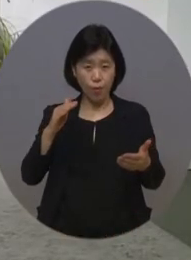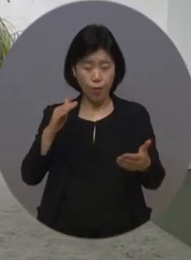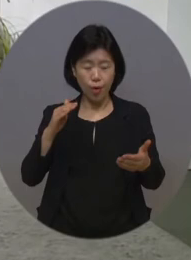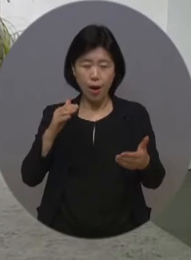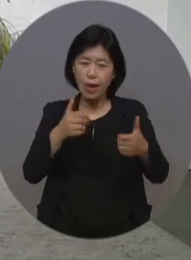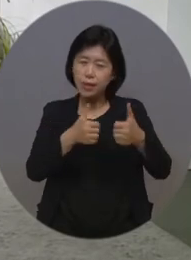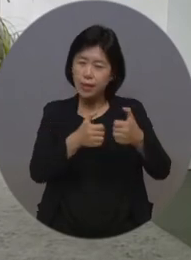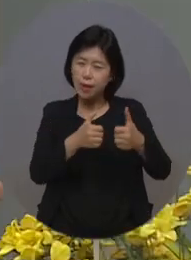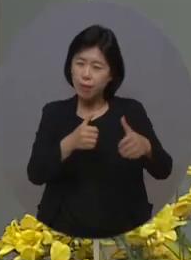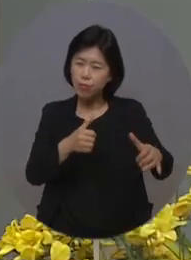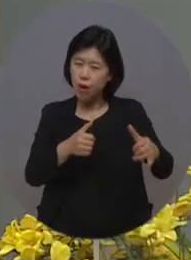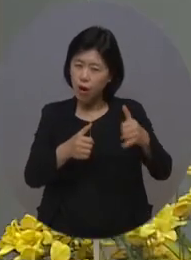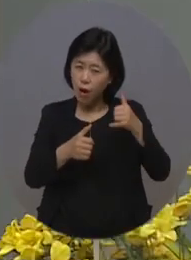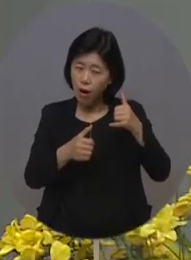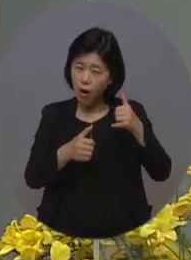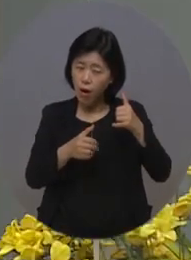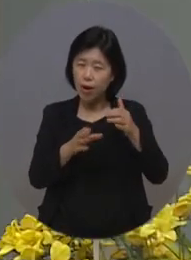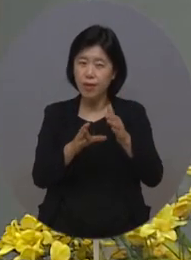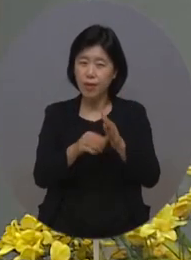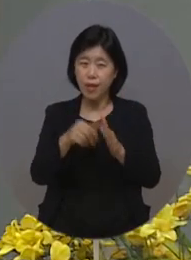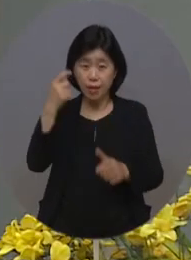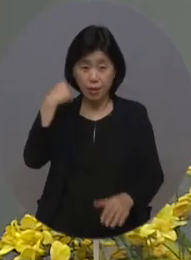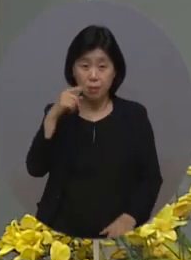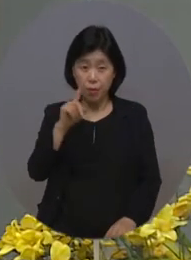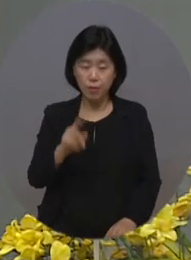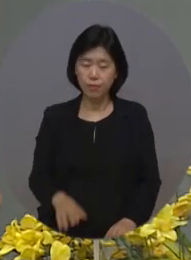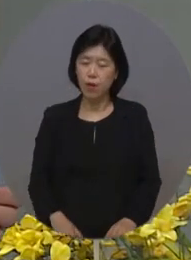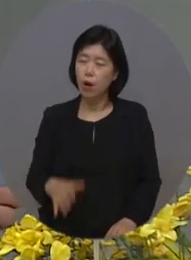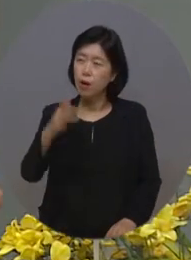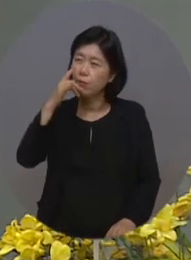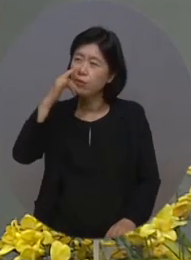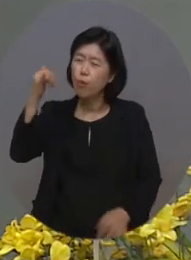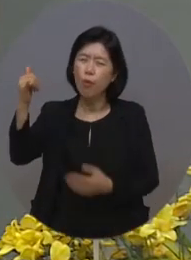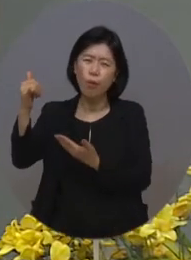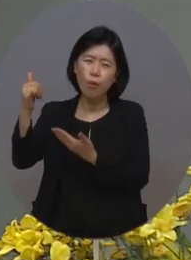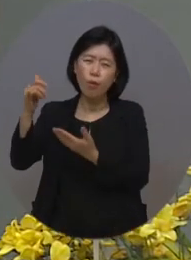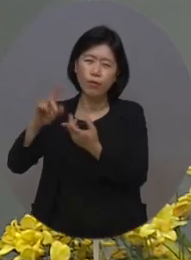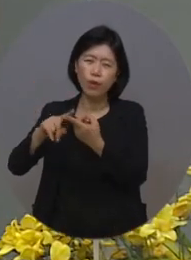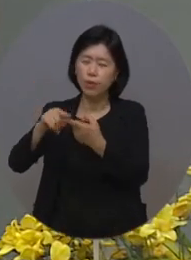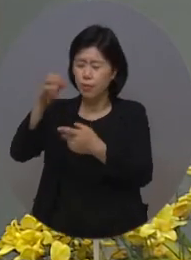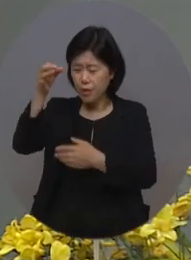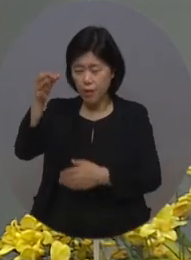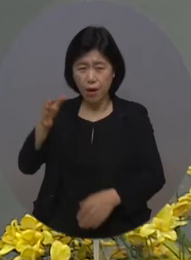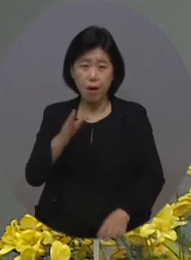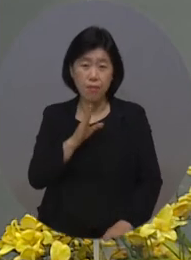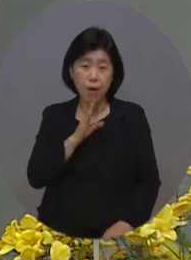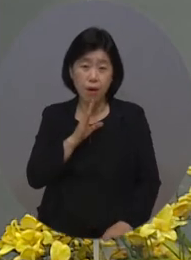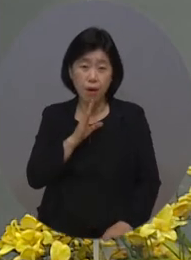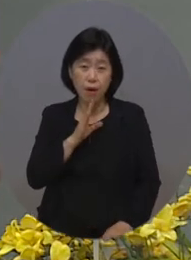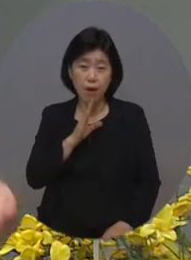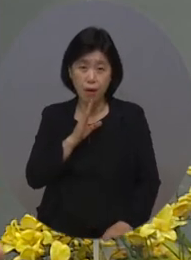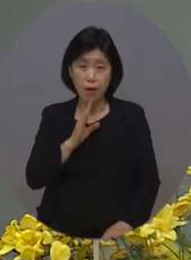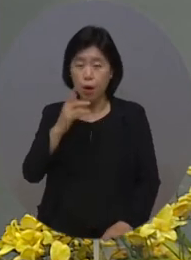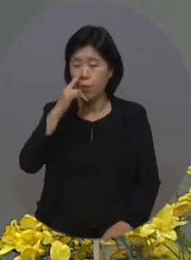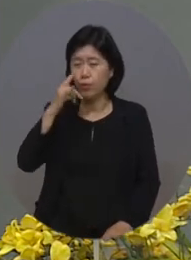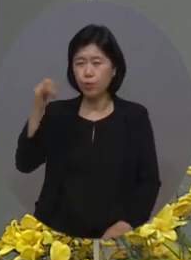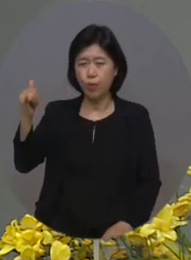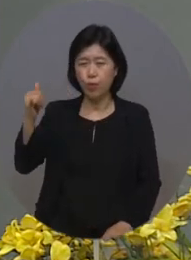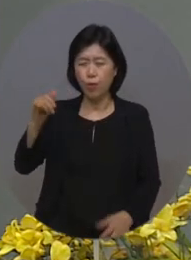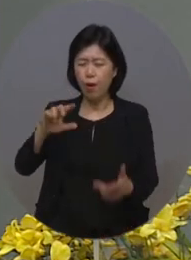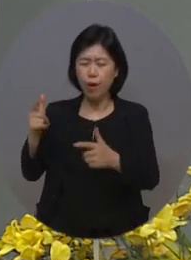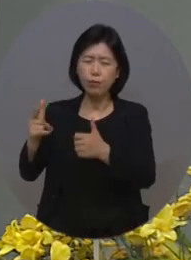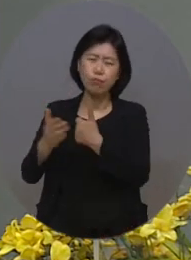느낌이에요 어 부모와 대 미안한 것도 있지만 모든 걸 부모들이 다 줬으니까 시켜 말해서 부모 찬 서에